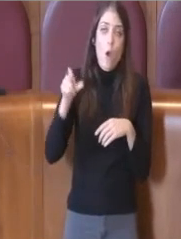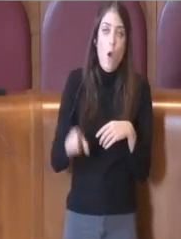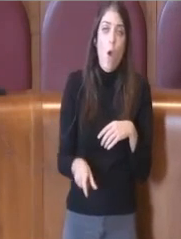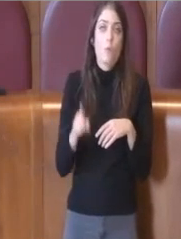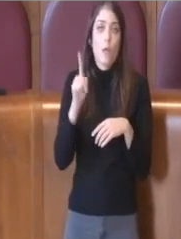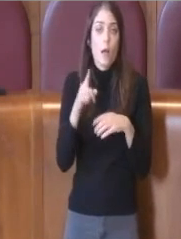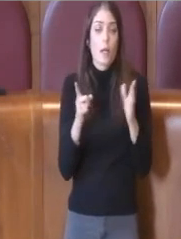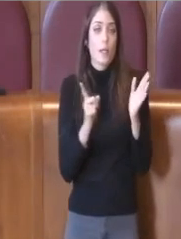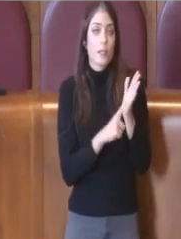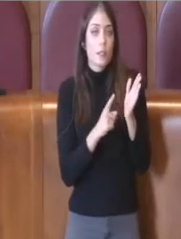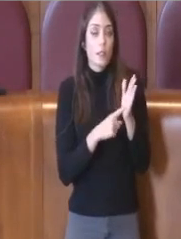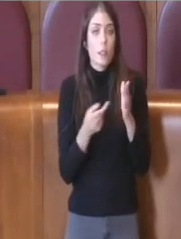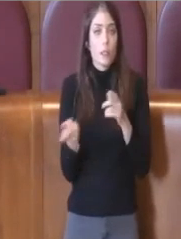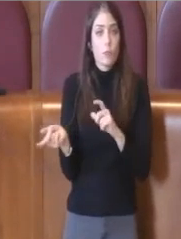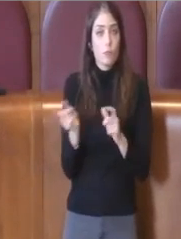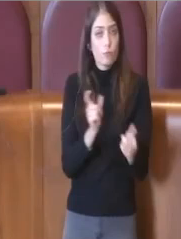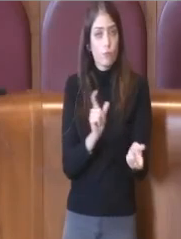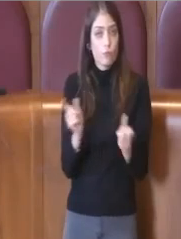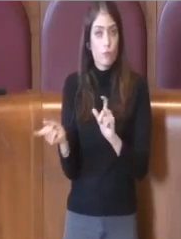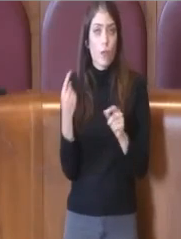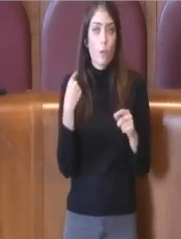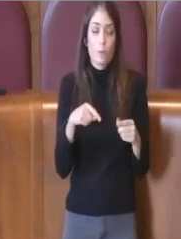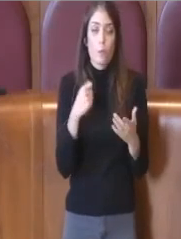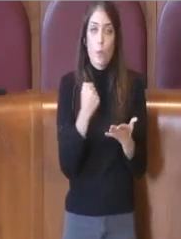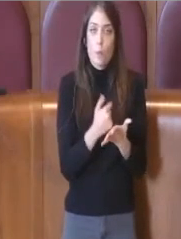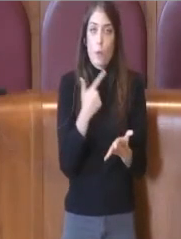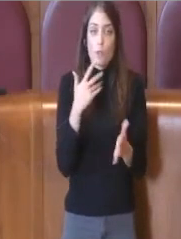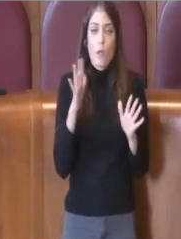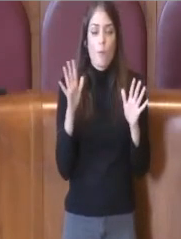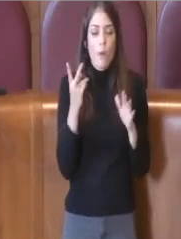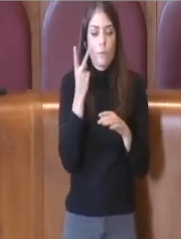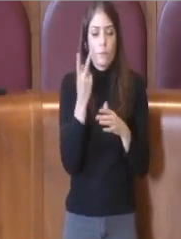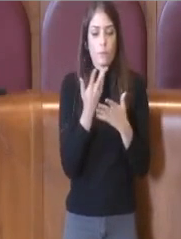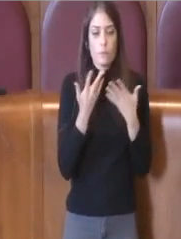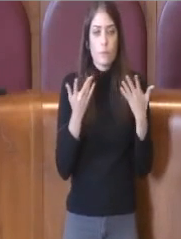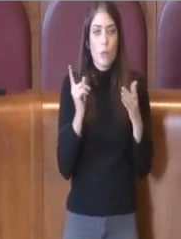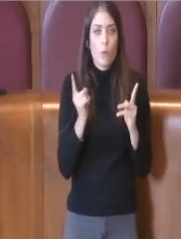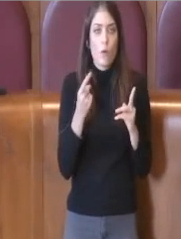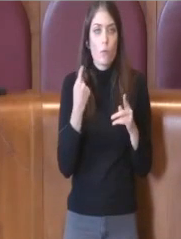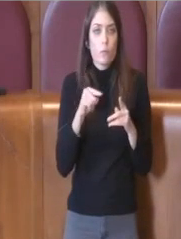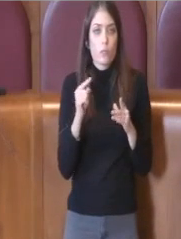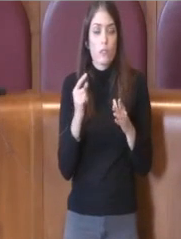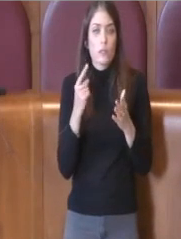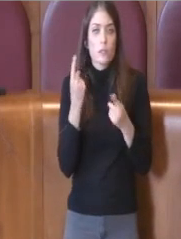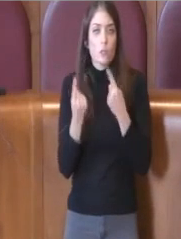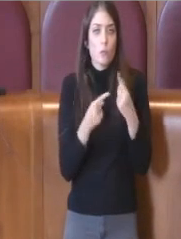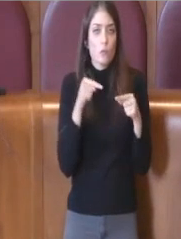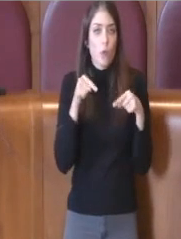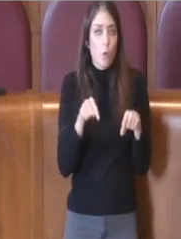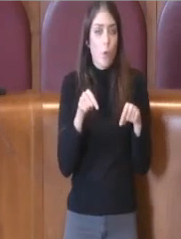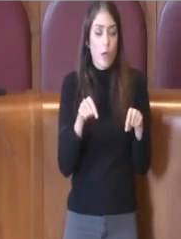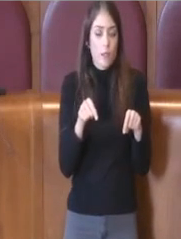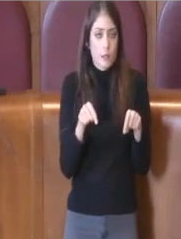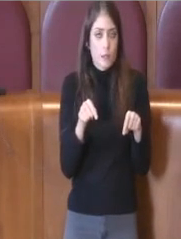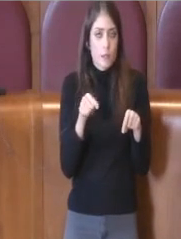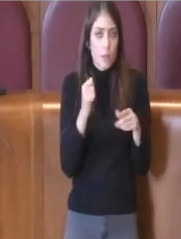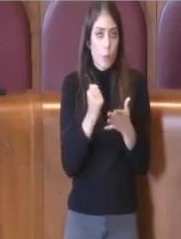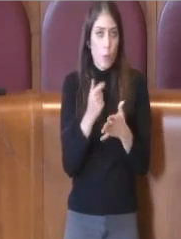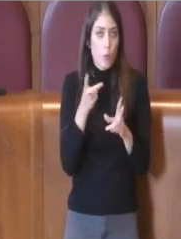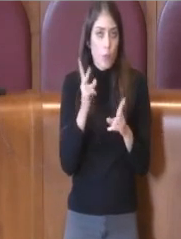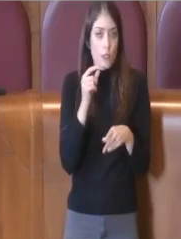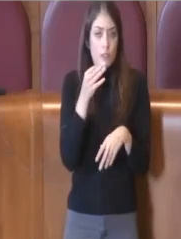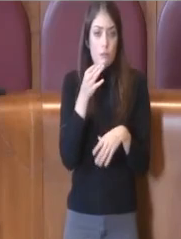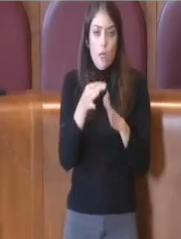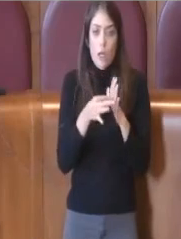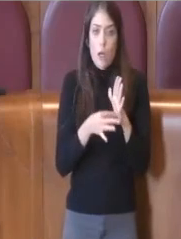gli obblighi e i diritti reciproci, che è molto importante. Però a ben vedere, questo è il nocciolo della questione, dal mio punto di vista, è totalmente privo delle